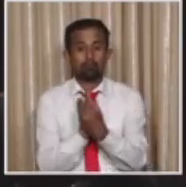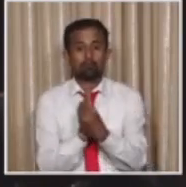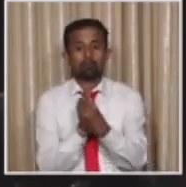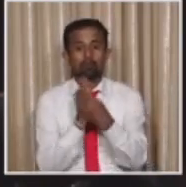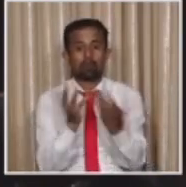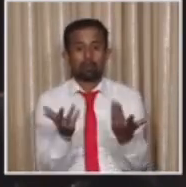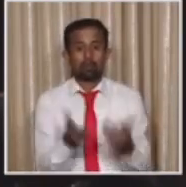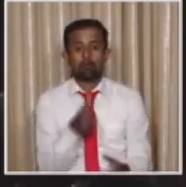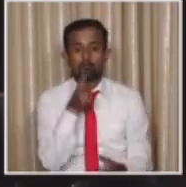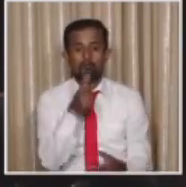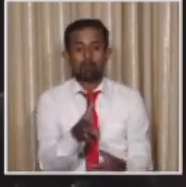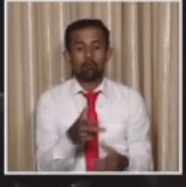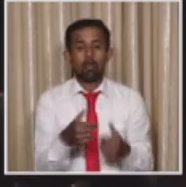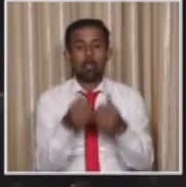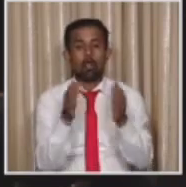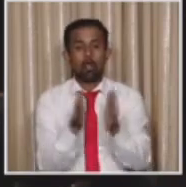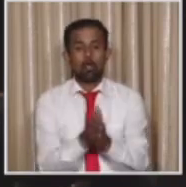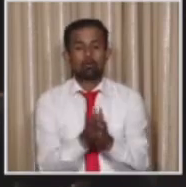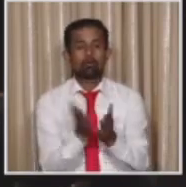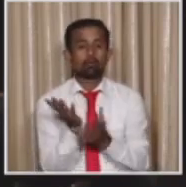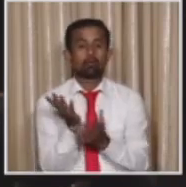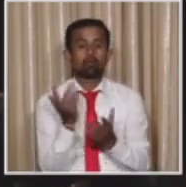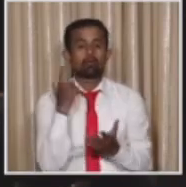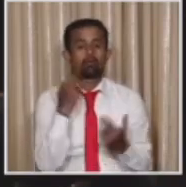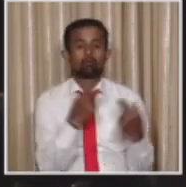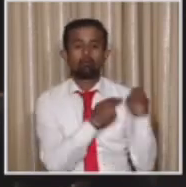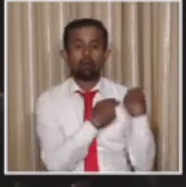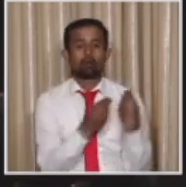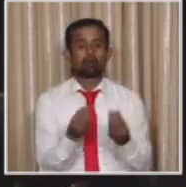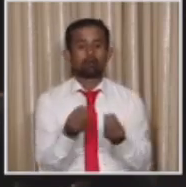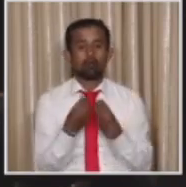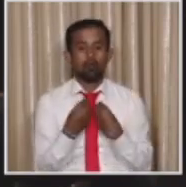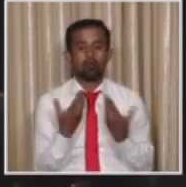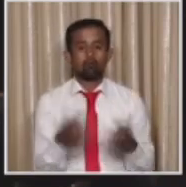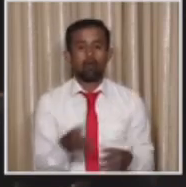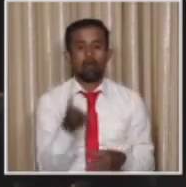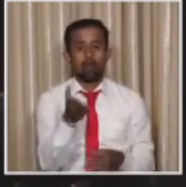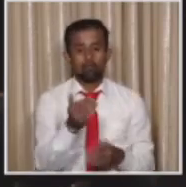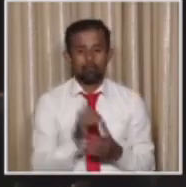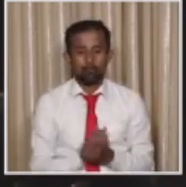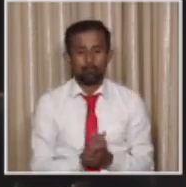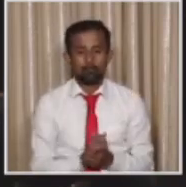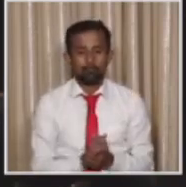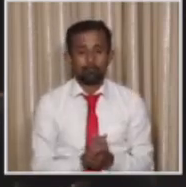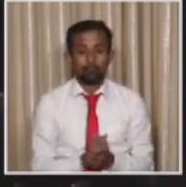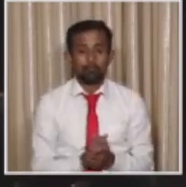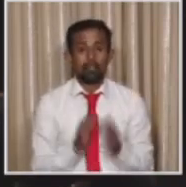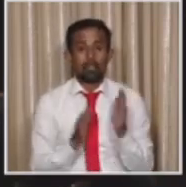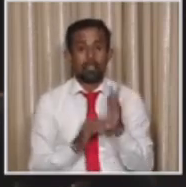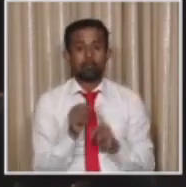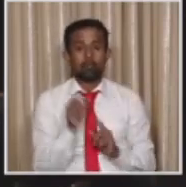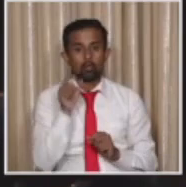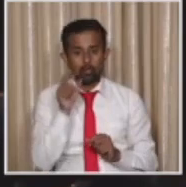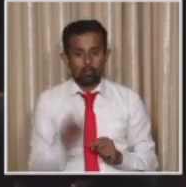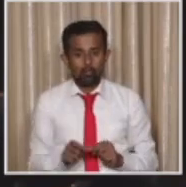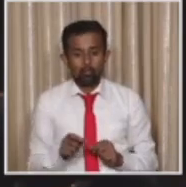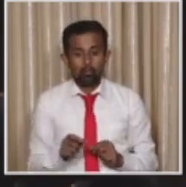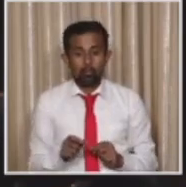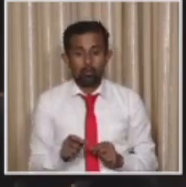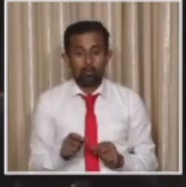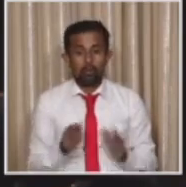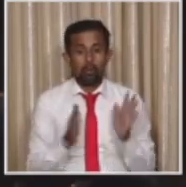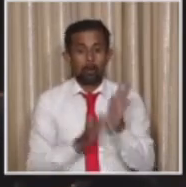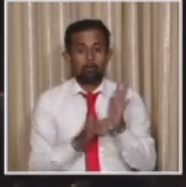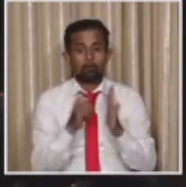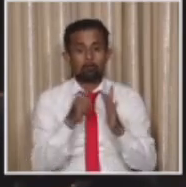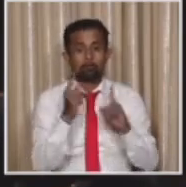කියලා ඉන්න බයිනෝ. මේ සියල්ල අද එතුමාට කරගහන්න සිද්ධ වෙලා තියෙනවා. කරගහන්න සිද්ධ වෙලා තියෙන්නේ ඒකට අදාළ ඇමති, ඒ